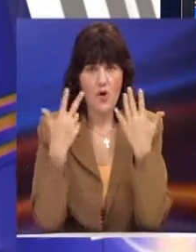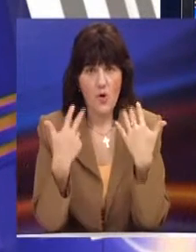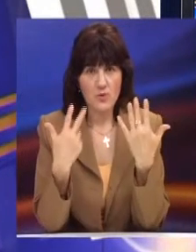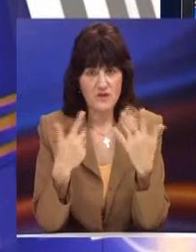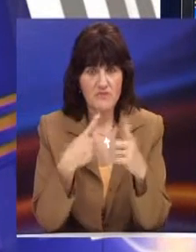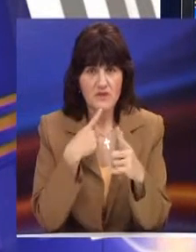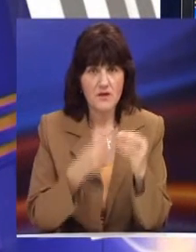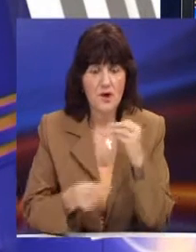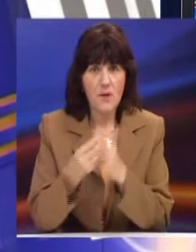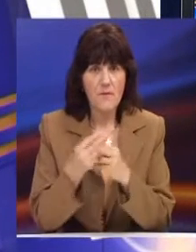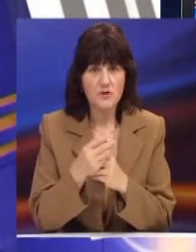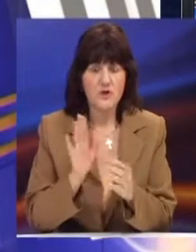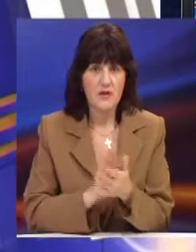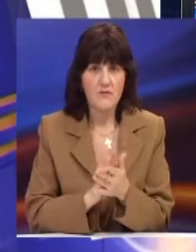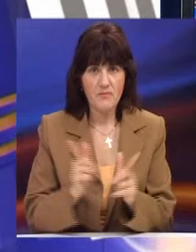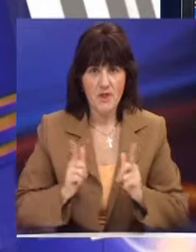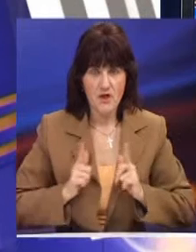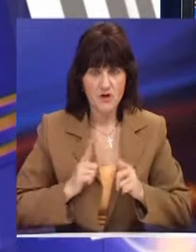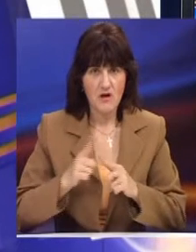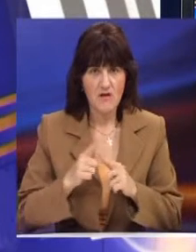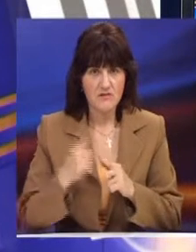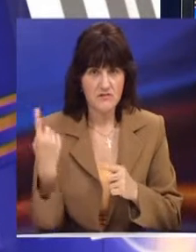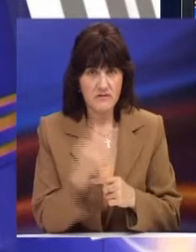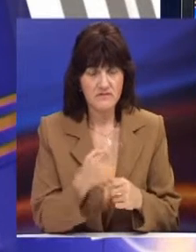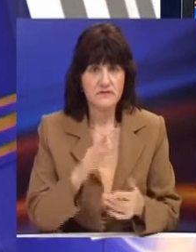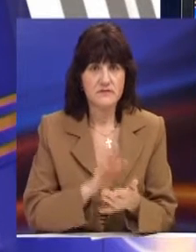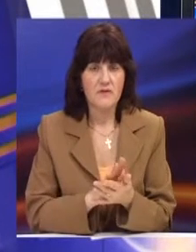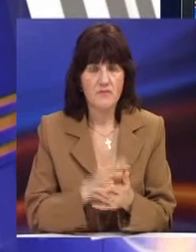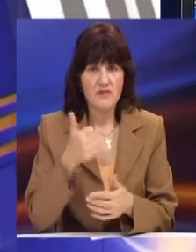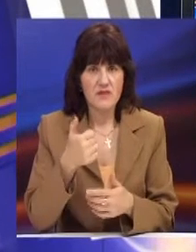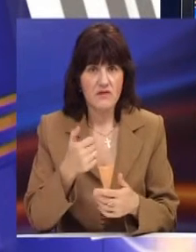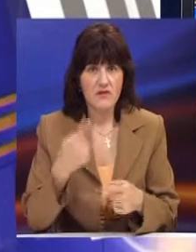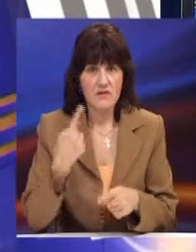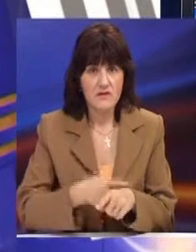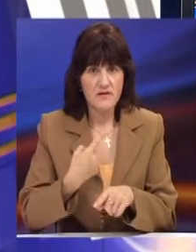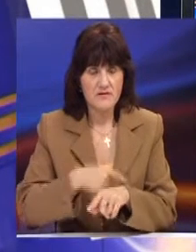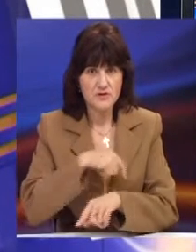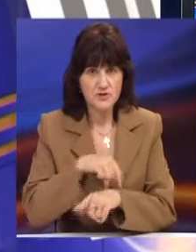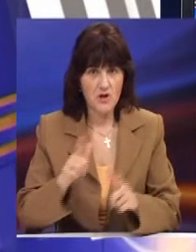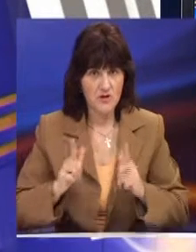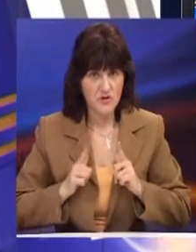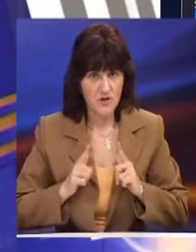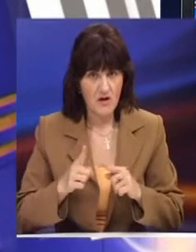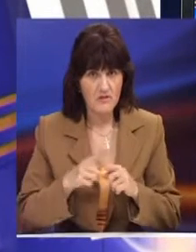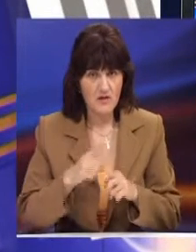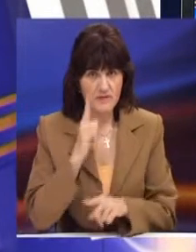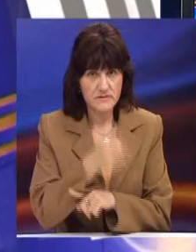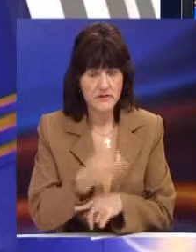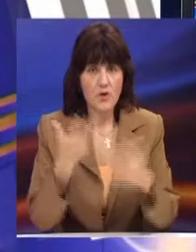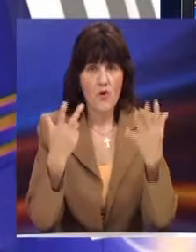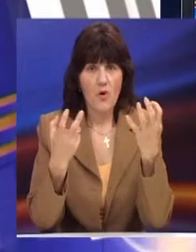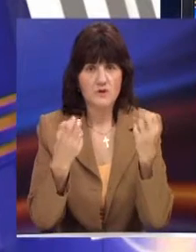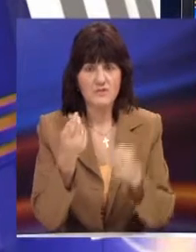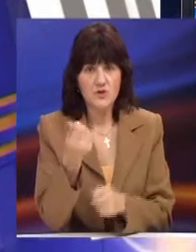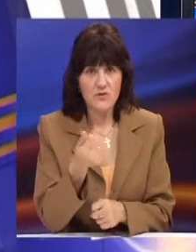dinara, dok je čekanje poskupelo za 100 dinara, tako da sada jedan sat čekanja košta 800 dinara. Taksi usluge poskupele